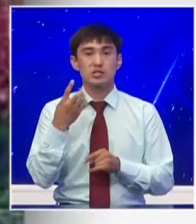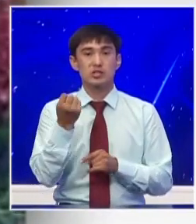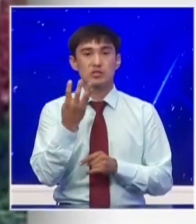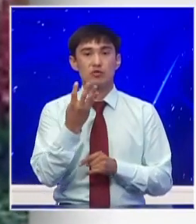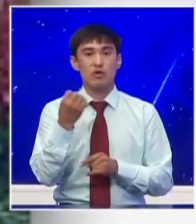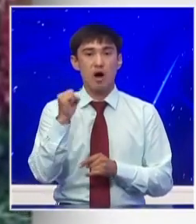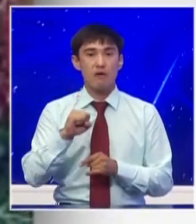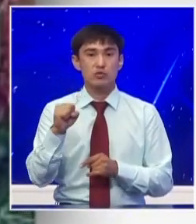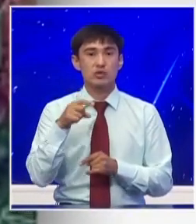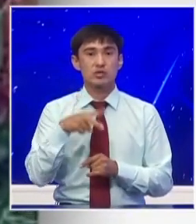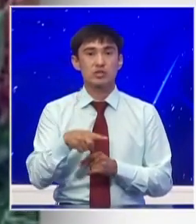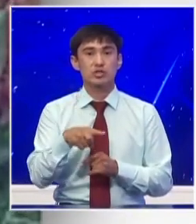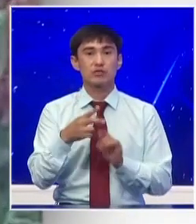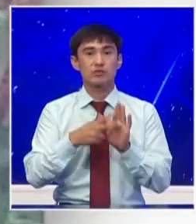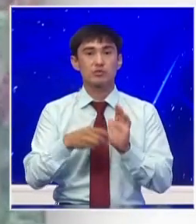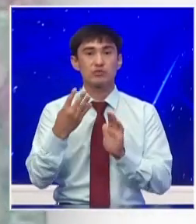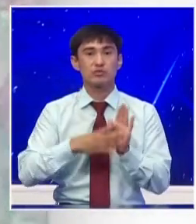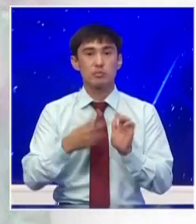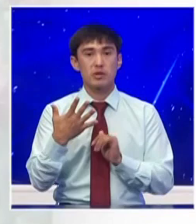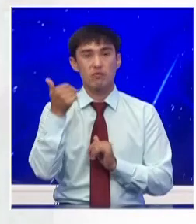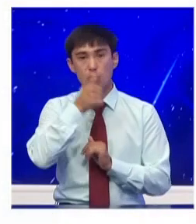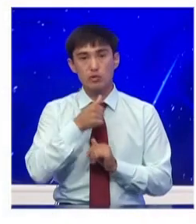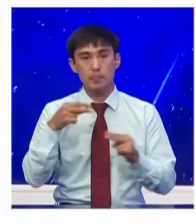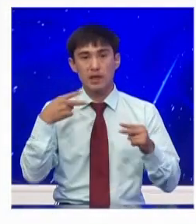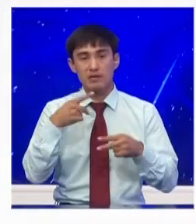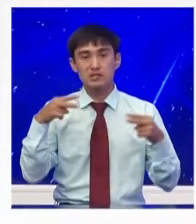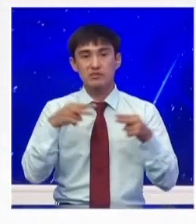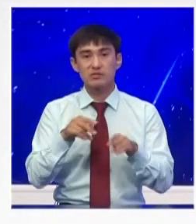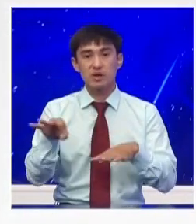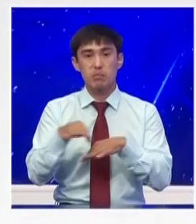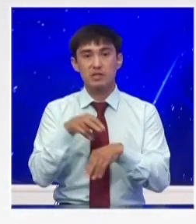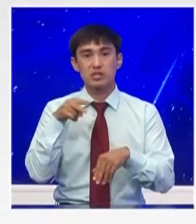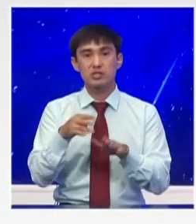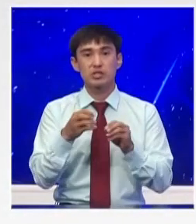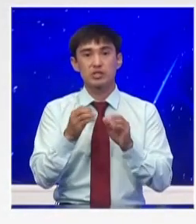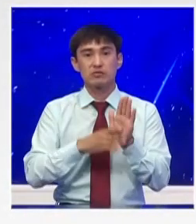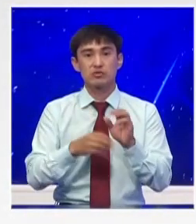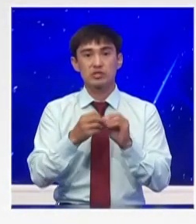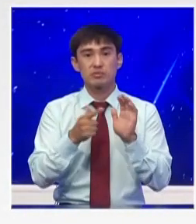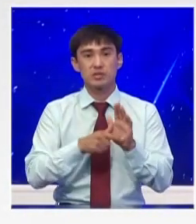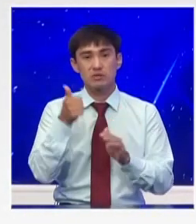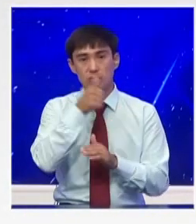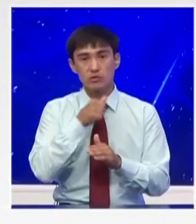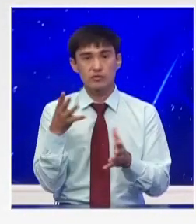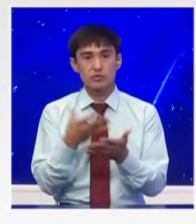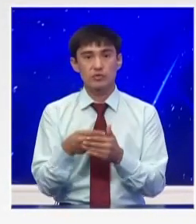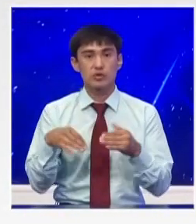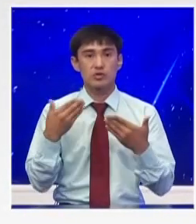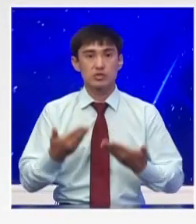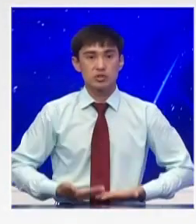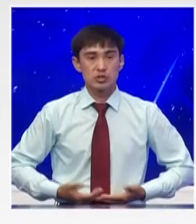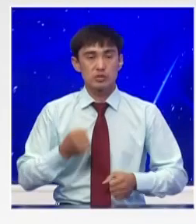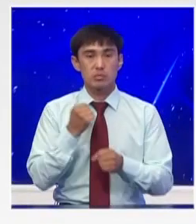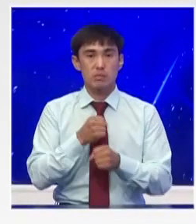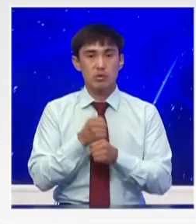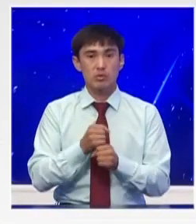августа 1895 года. Так говорится в его свидетельстве о браке 1917 года. Всю свою жизнь он